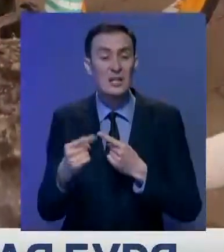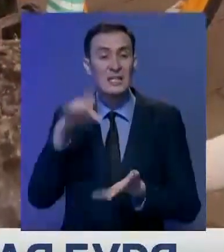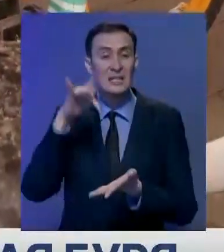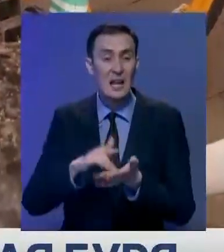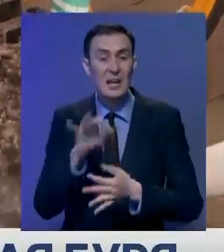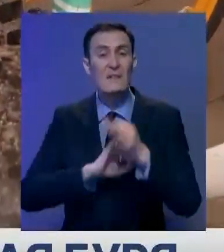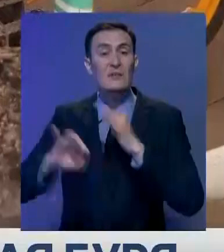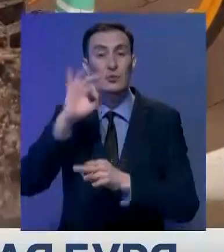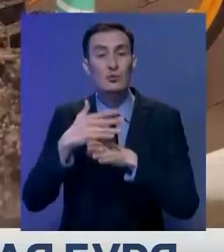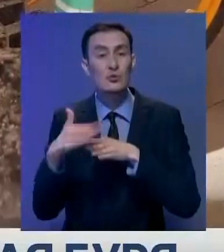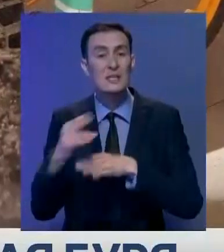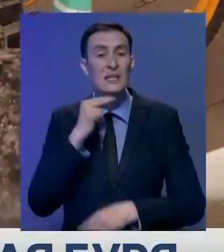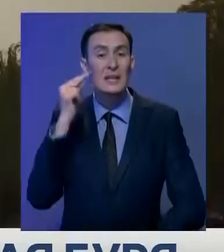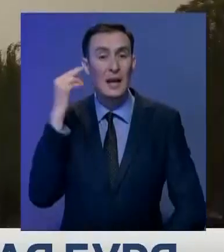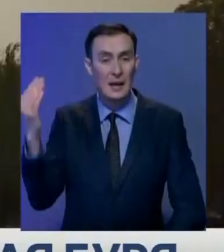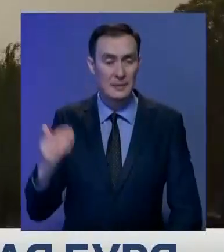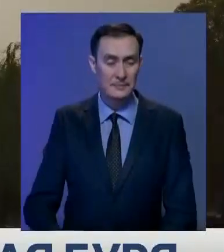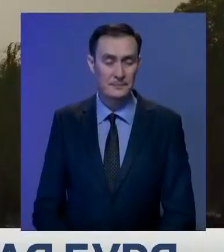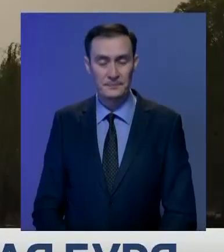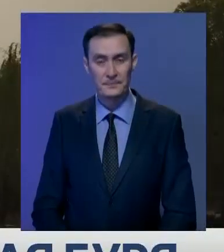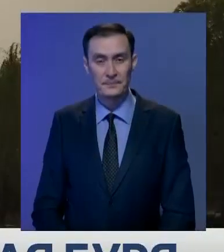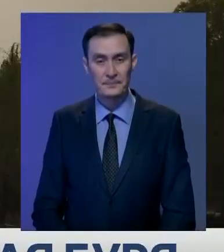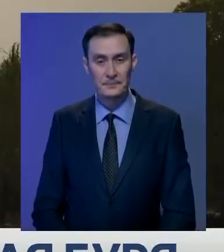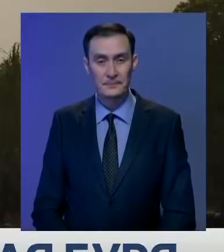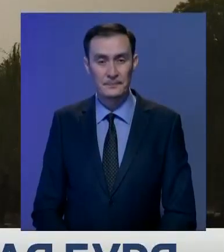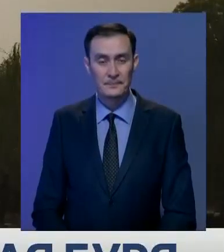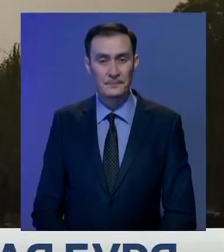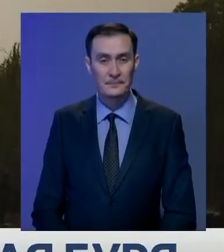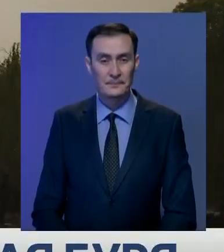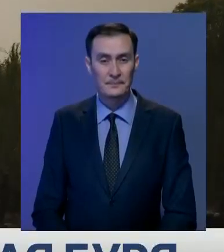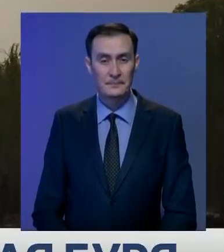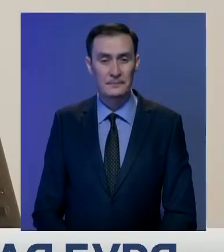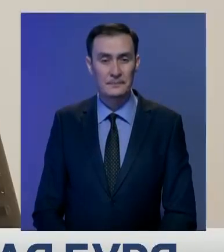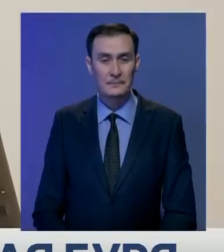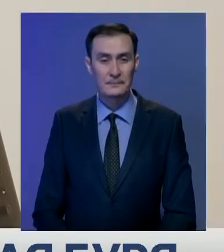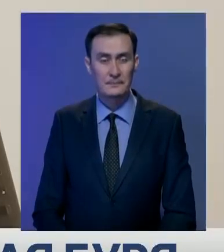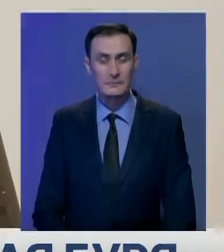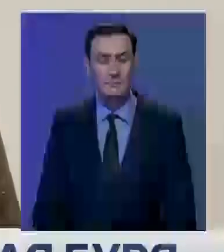восточные регионы страны. Батагоз Сыргабаева, Владимир Грабарь, Хабар 24, Китай.